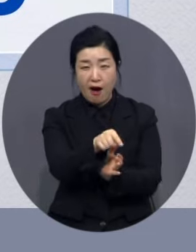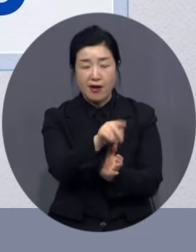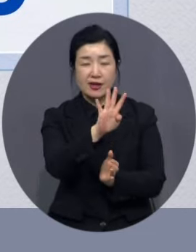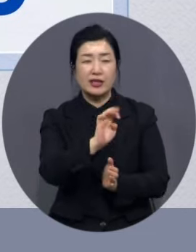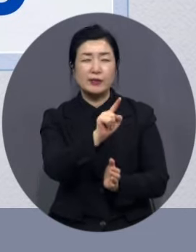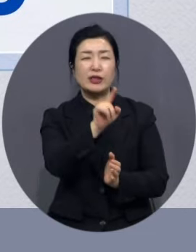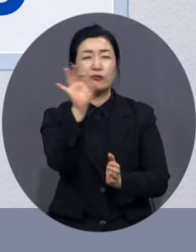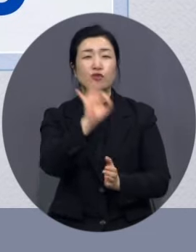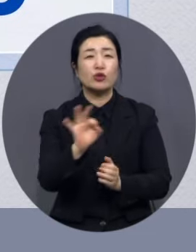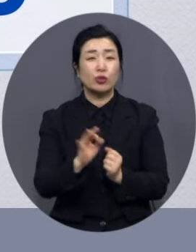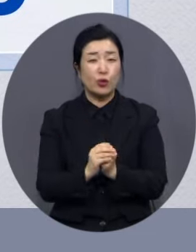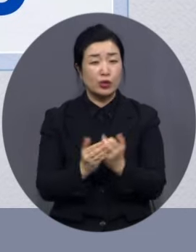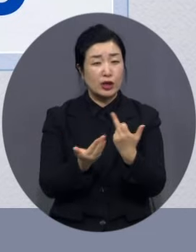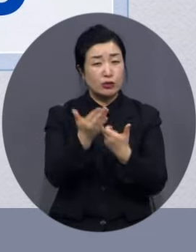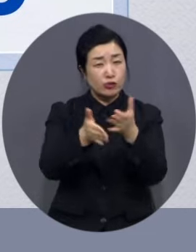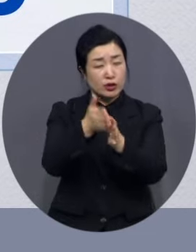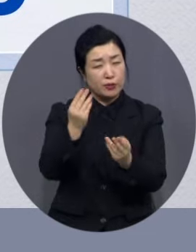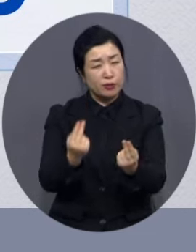41%